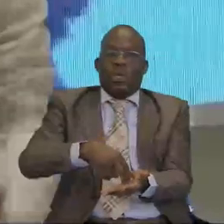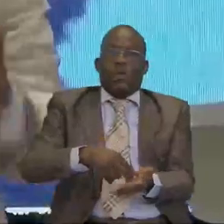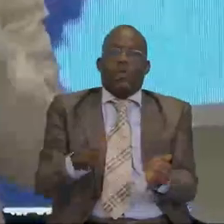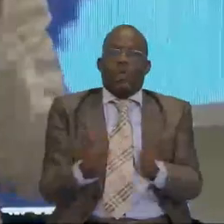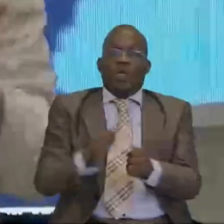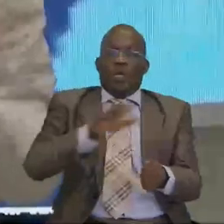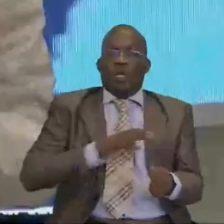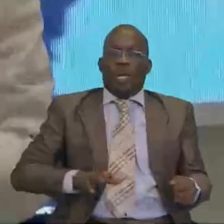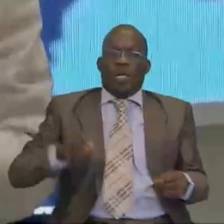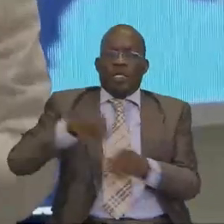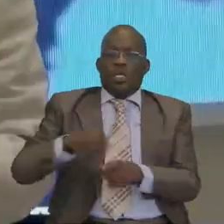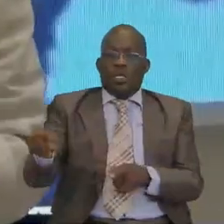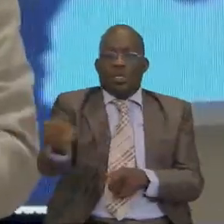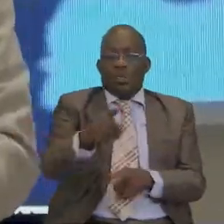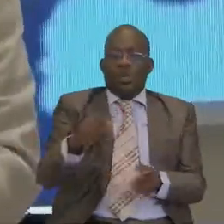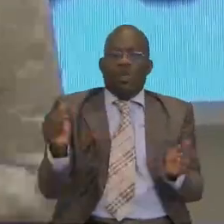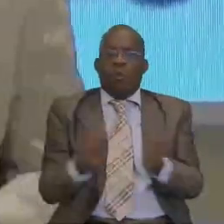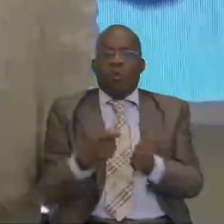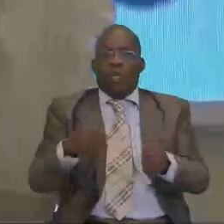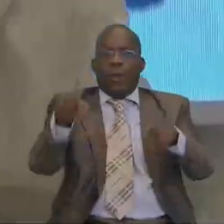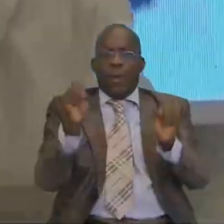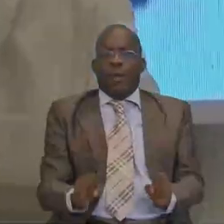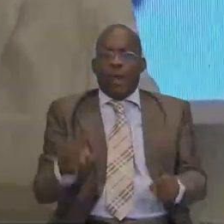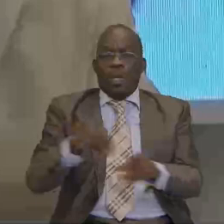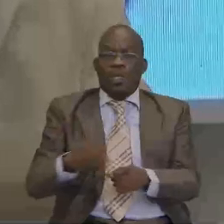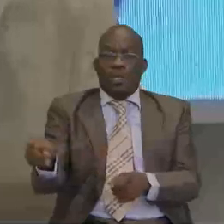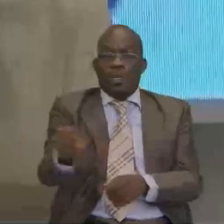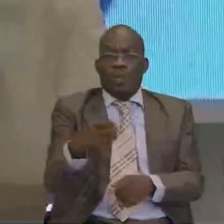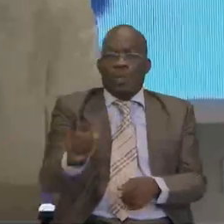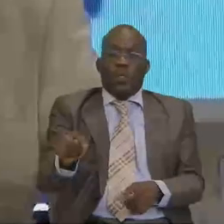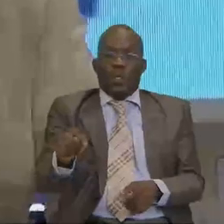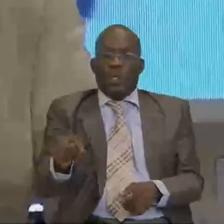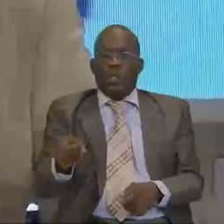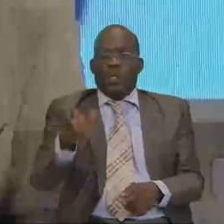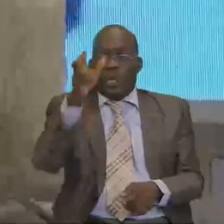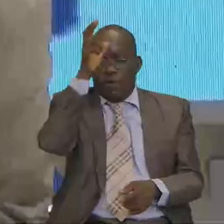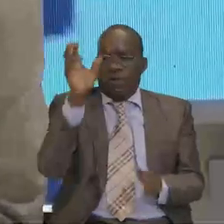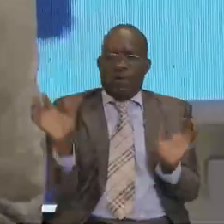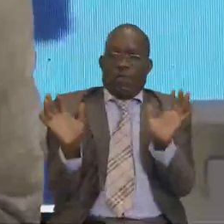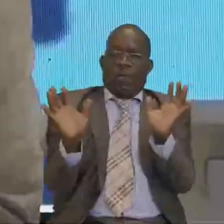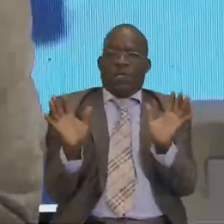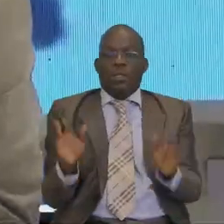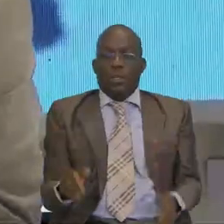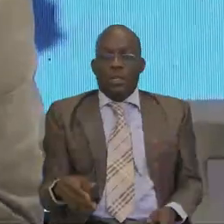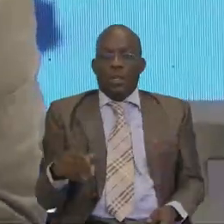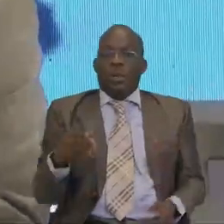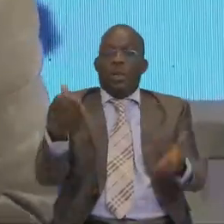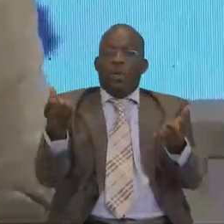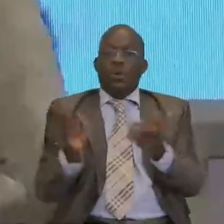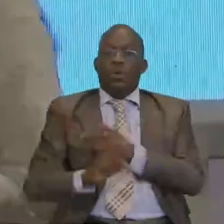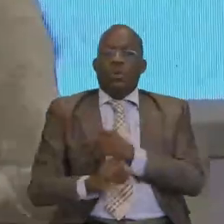toi, avec la puissance en toi, les démons tremblent. Ils veulent